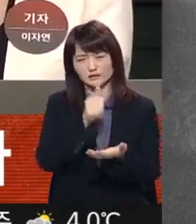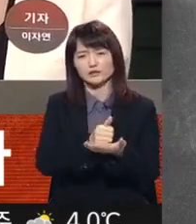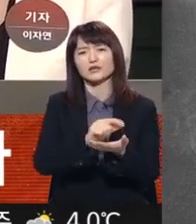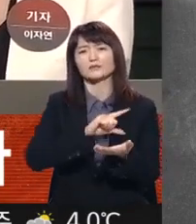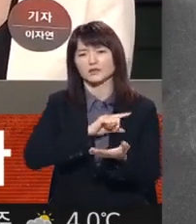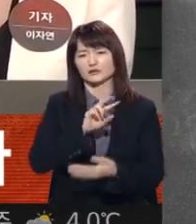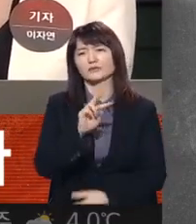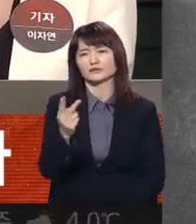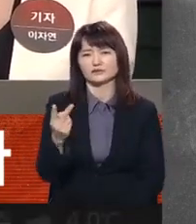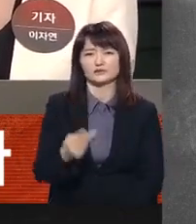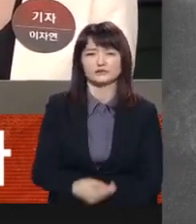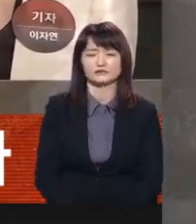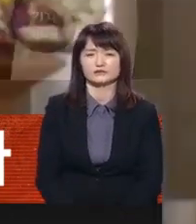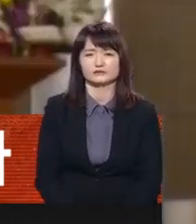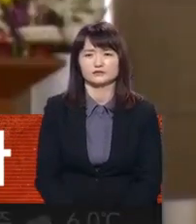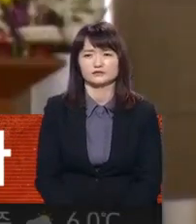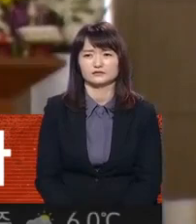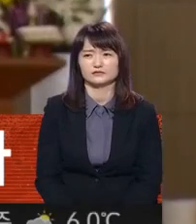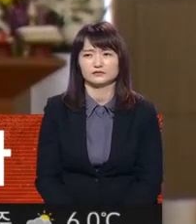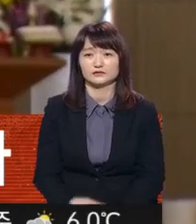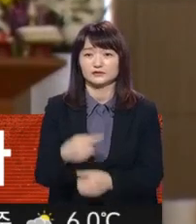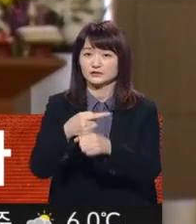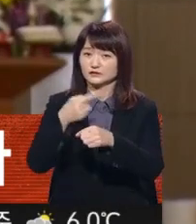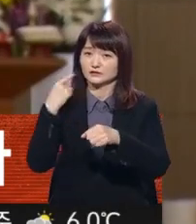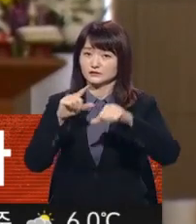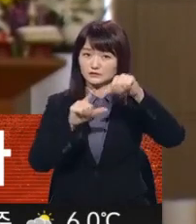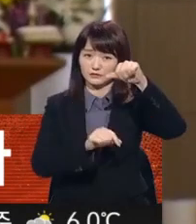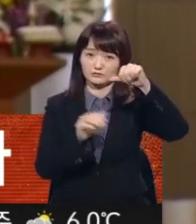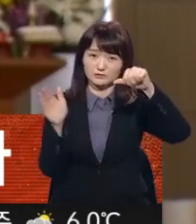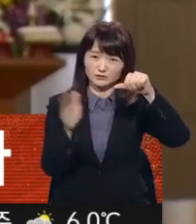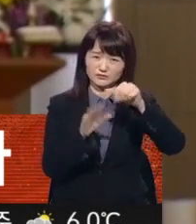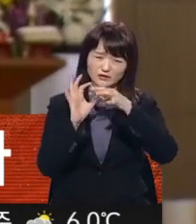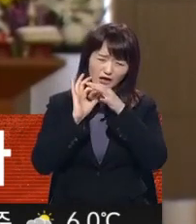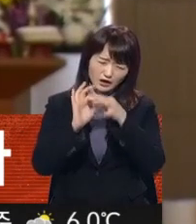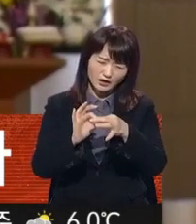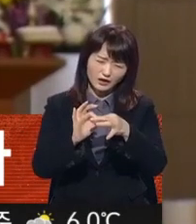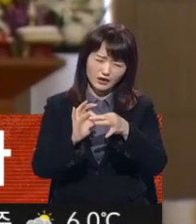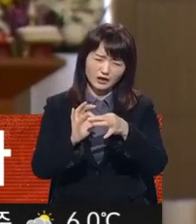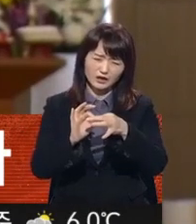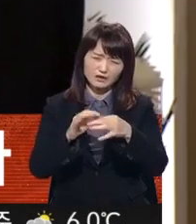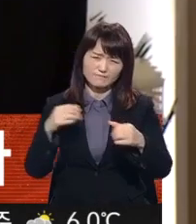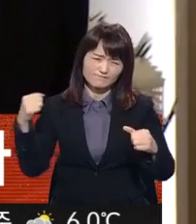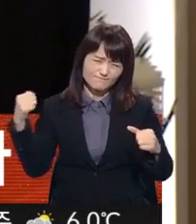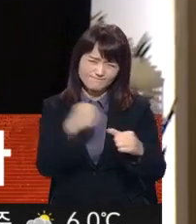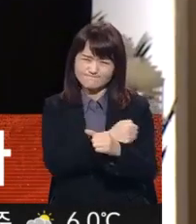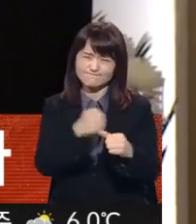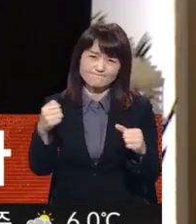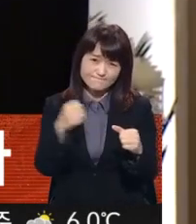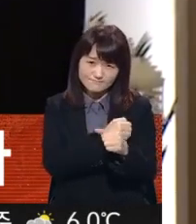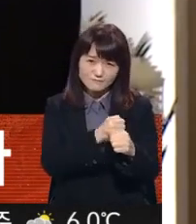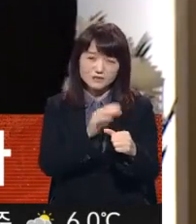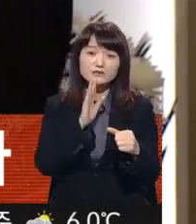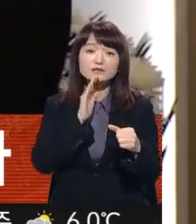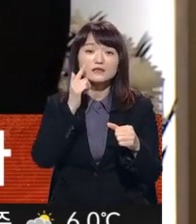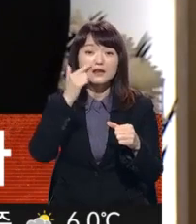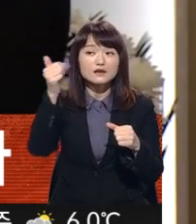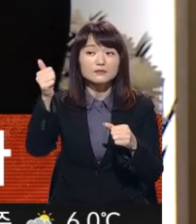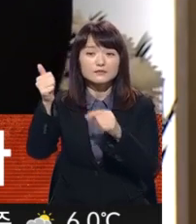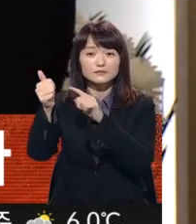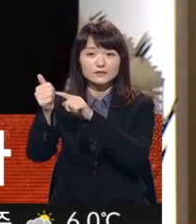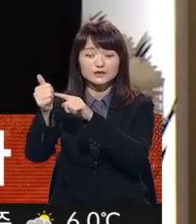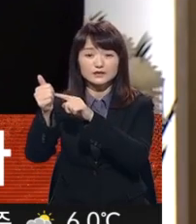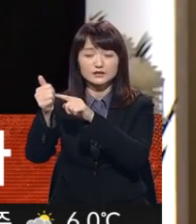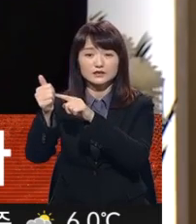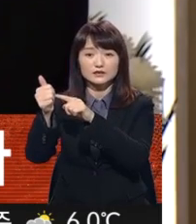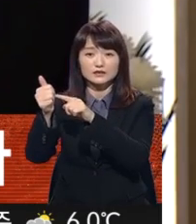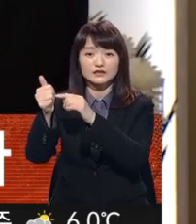겁니다. 자, 교수님, 지난해 5월부터 지속된 학대. 그런데 방금 보신 그 친부라는 자는 저 여자가 다